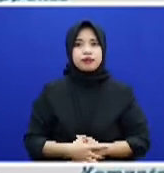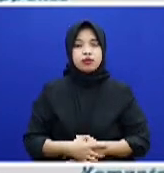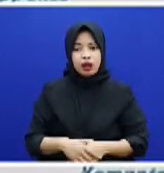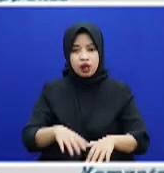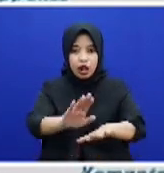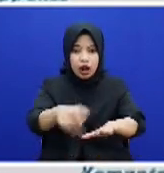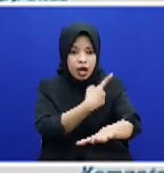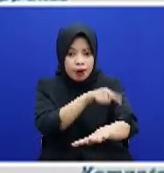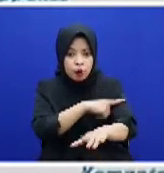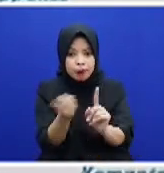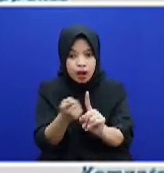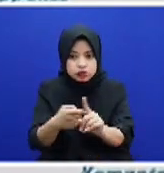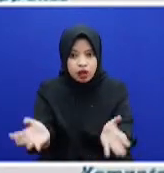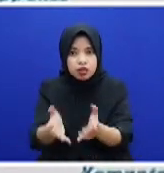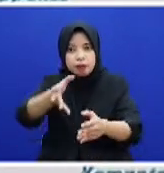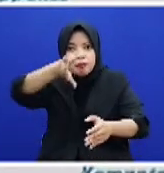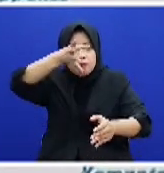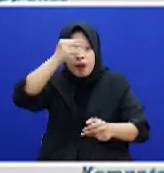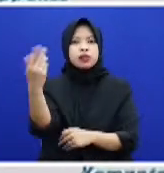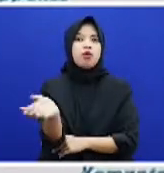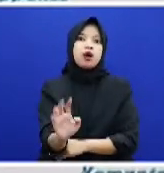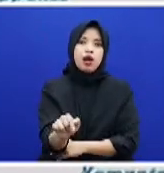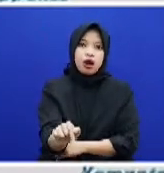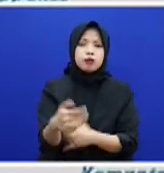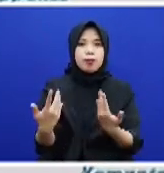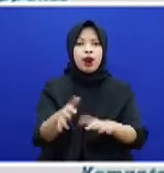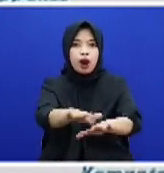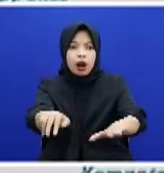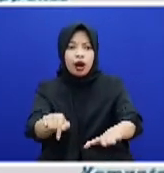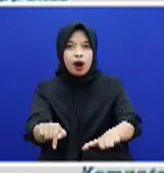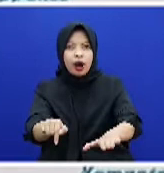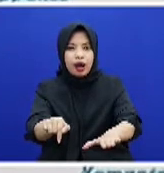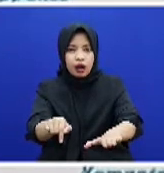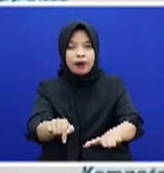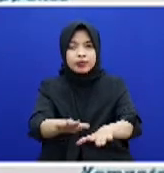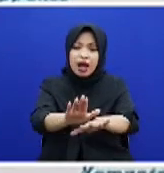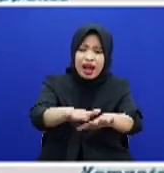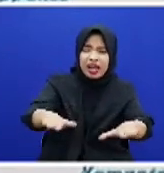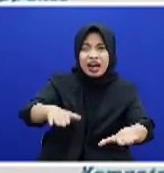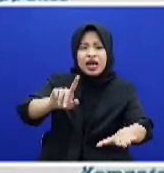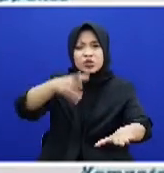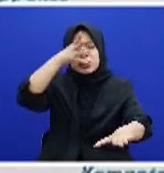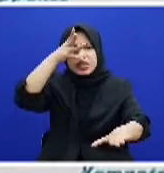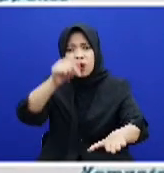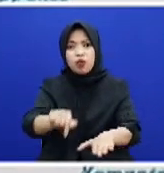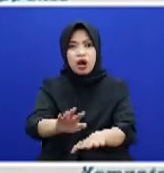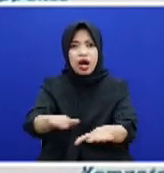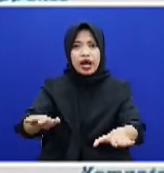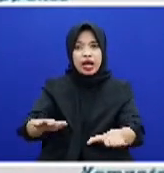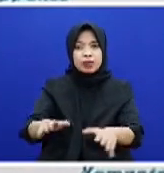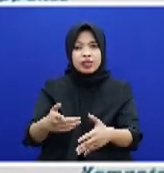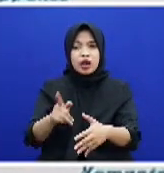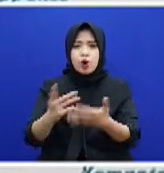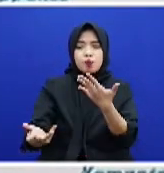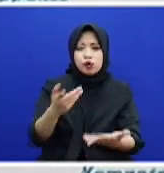Kemampuannya, juga pemahamannya, dan kapasitasnya. Tetapi kita juga harus melihat dalam hal di mana kita melihat layer-layer yang